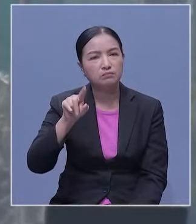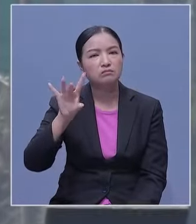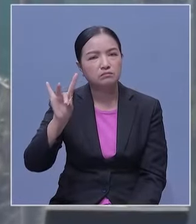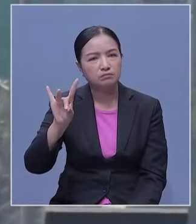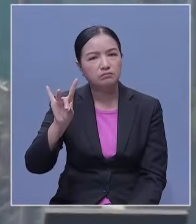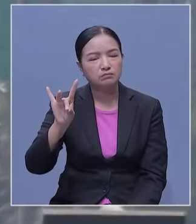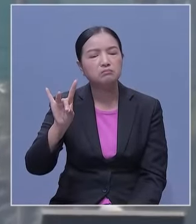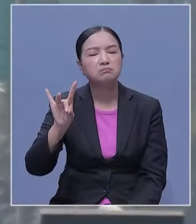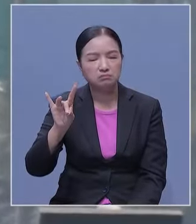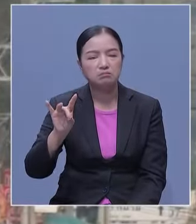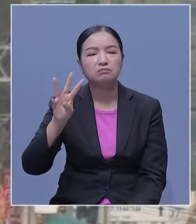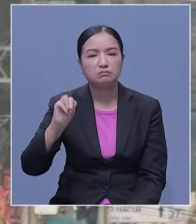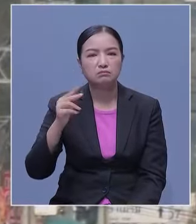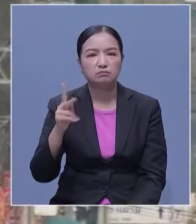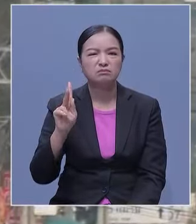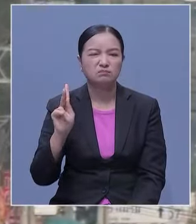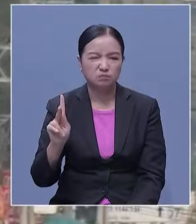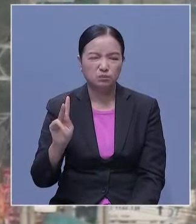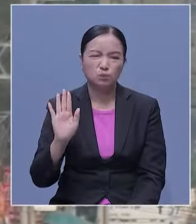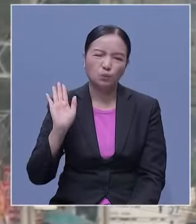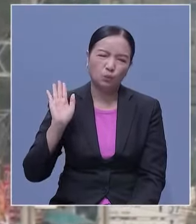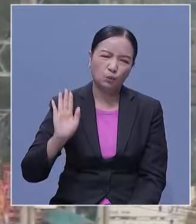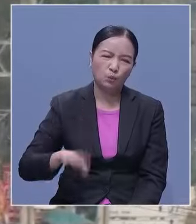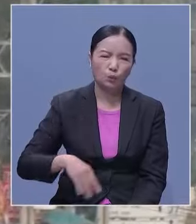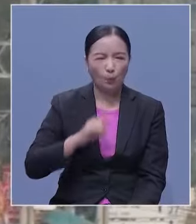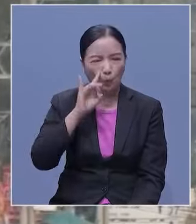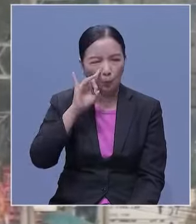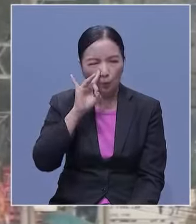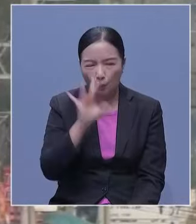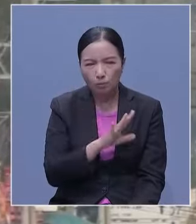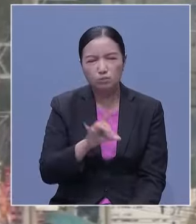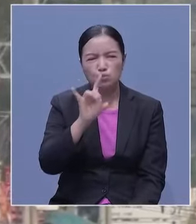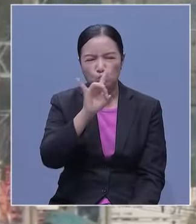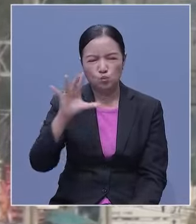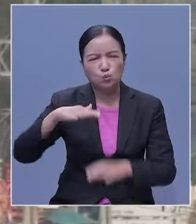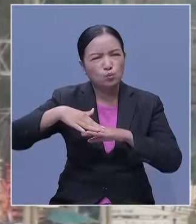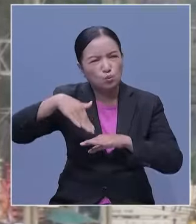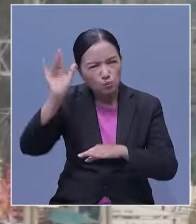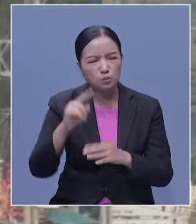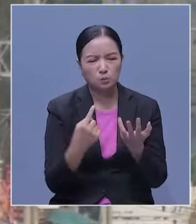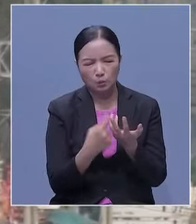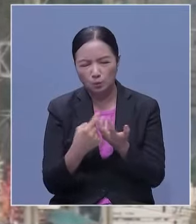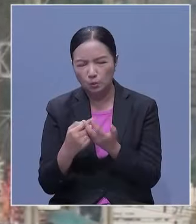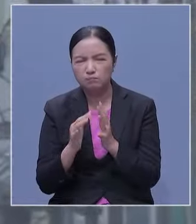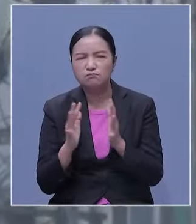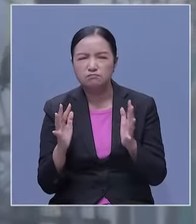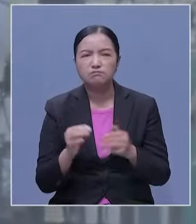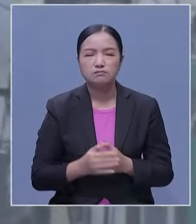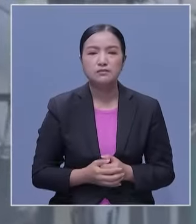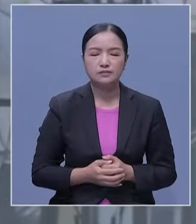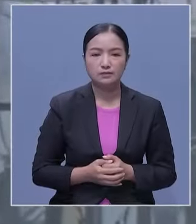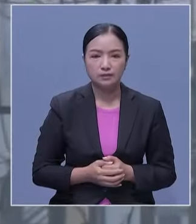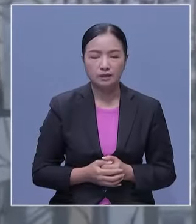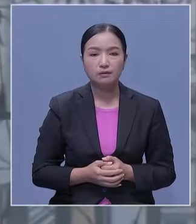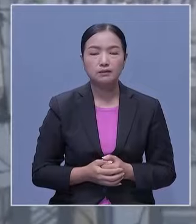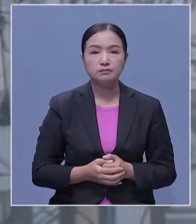157.8 ไมโครกรัมต่อลูกบาศก์เมตร โอ้โห สูงมากค่ะทะลุ100ไปกี่วันนี่ไม่ได้นับแล้วนะคะ คร ับโดยข้อมูลการรักษาพยาบ